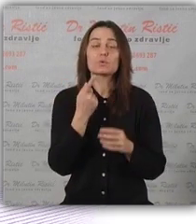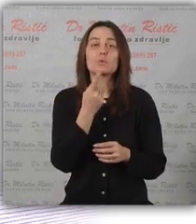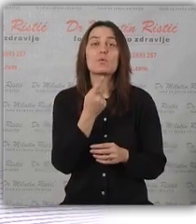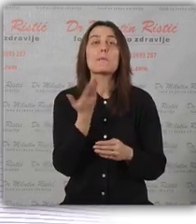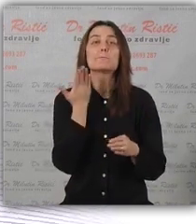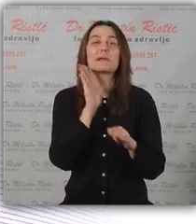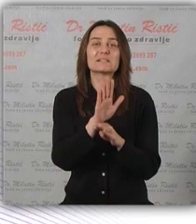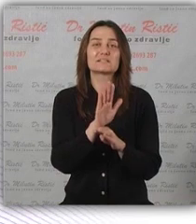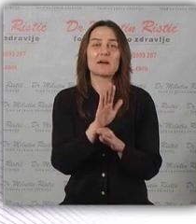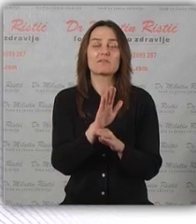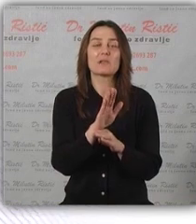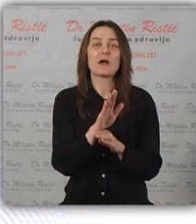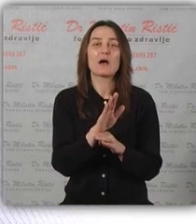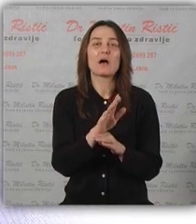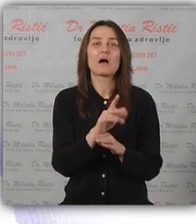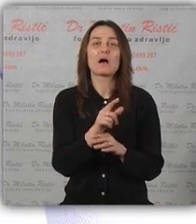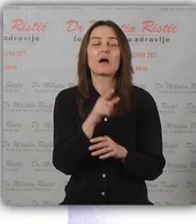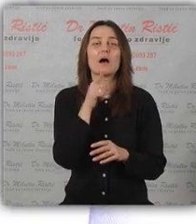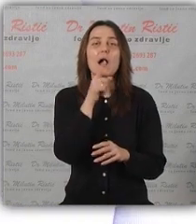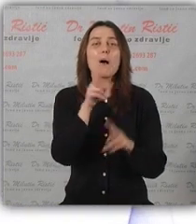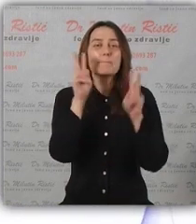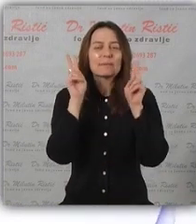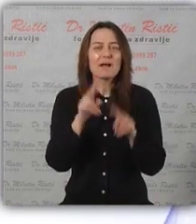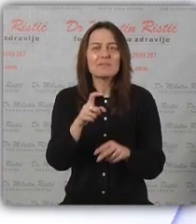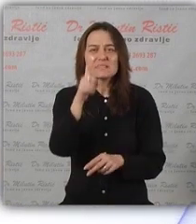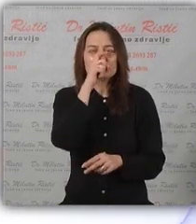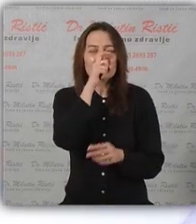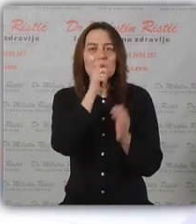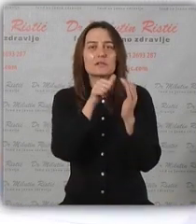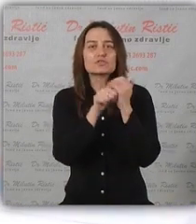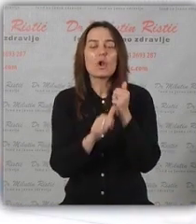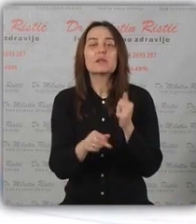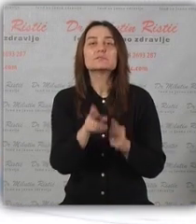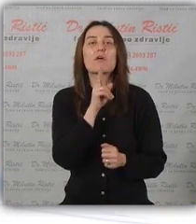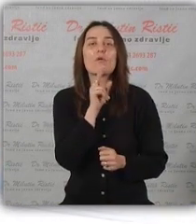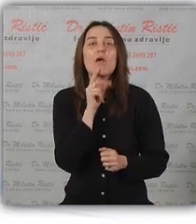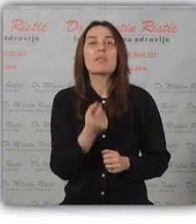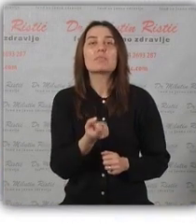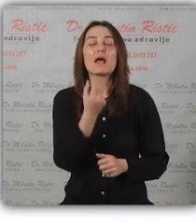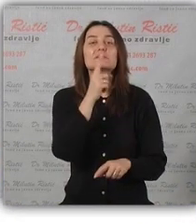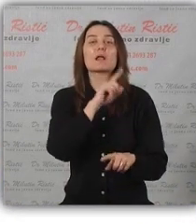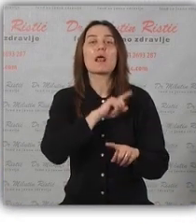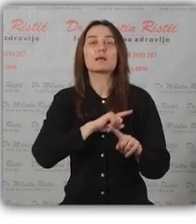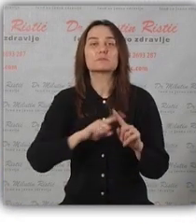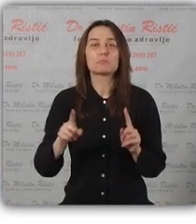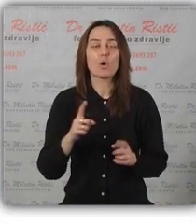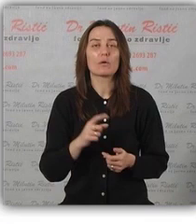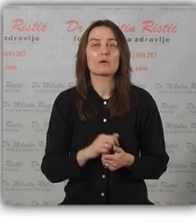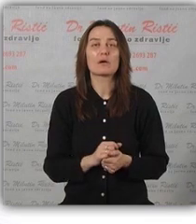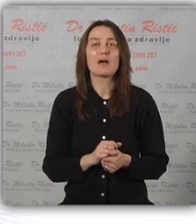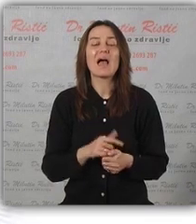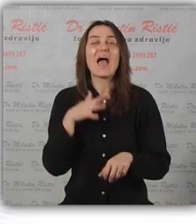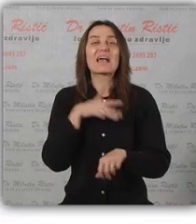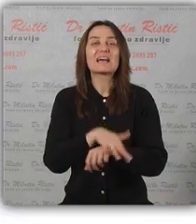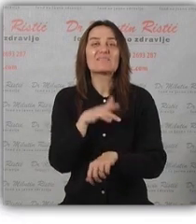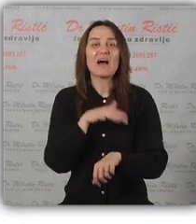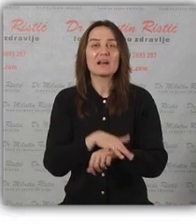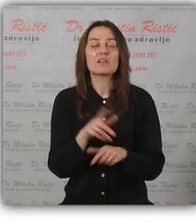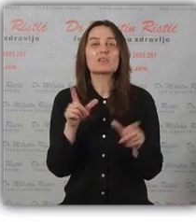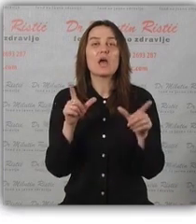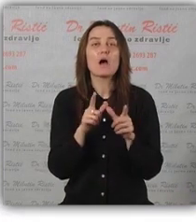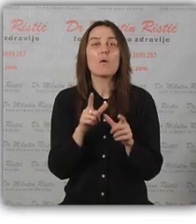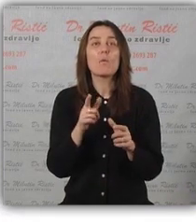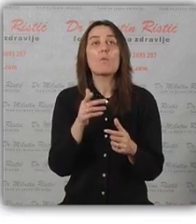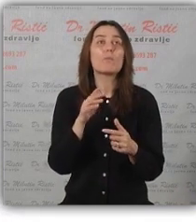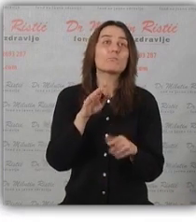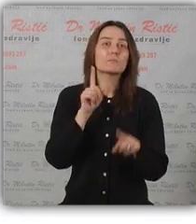za uzbunu predstavlja prava melena, znači crna stolica koja je nastala zbog